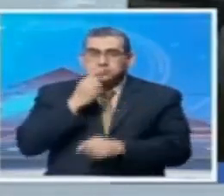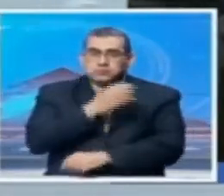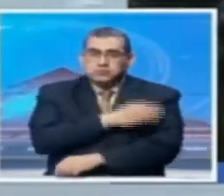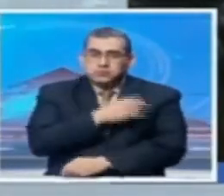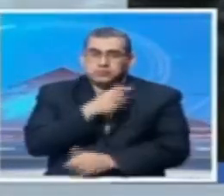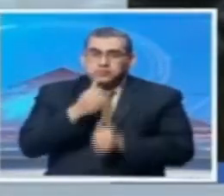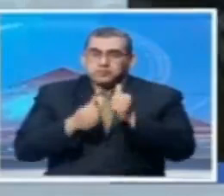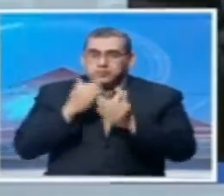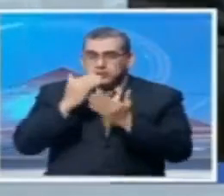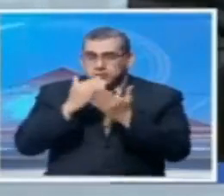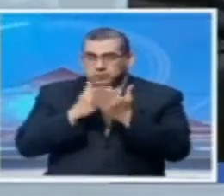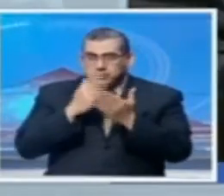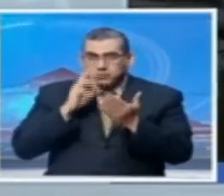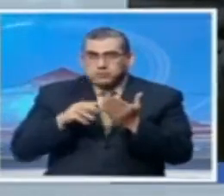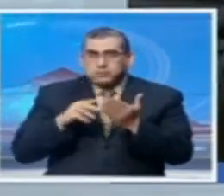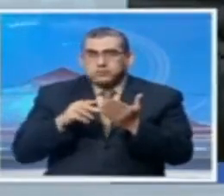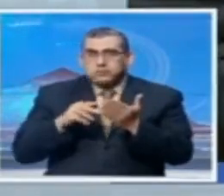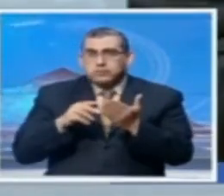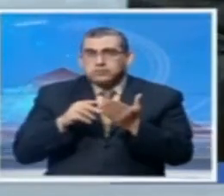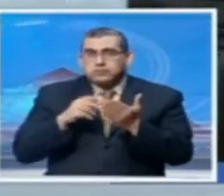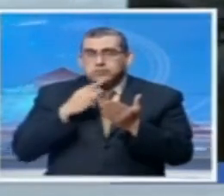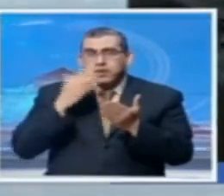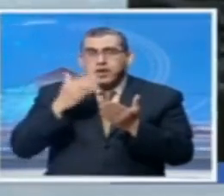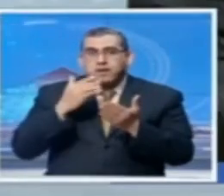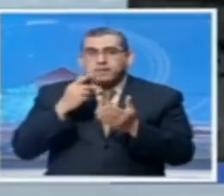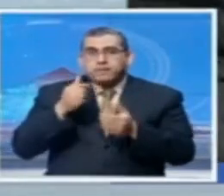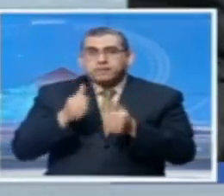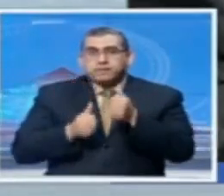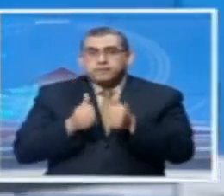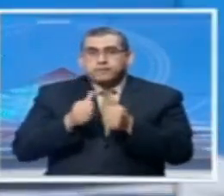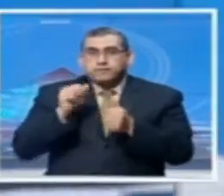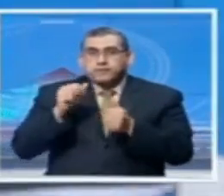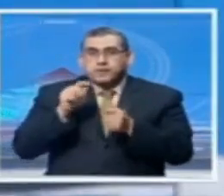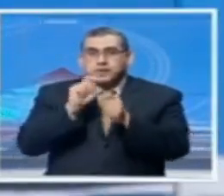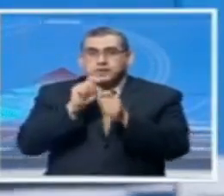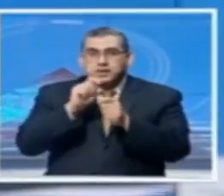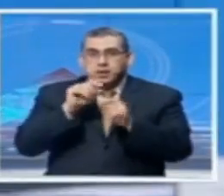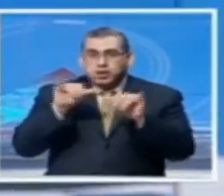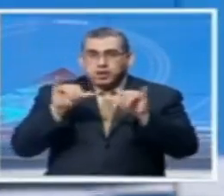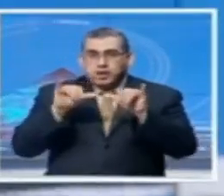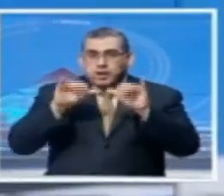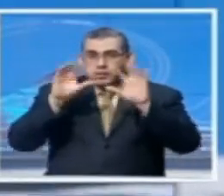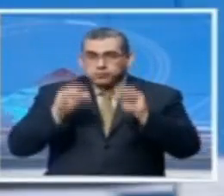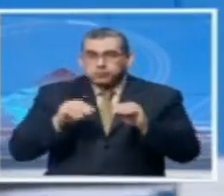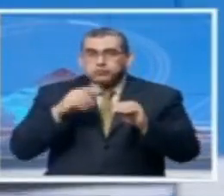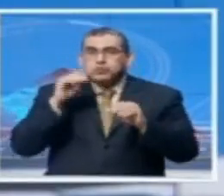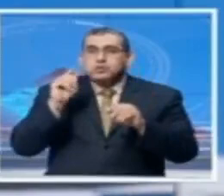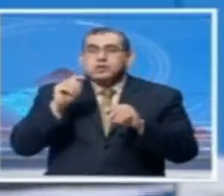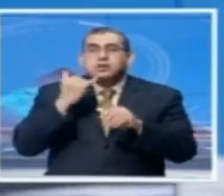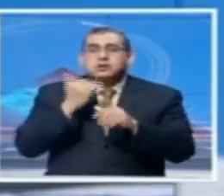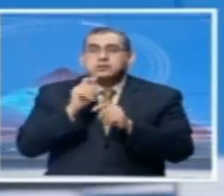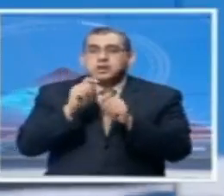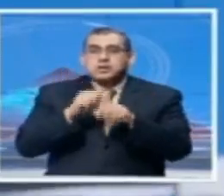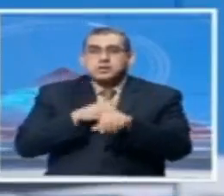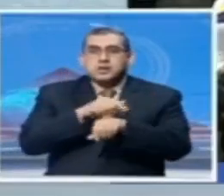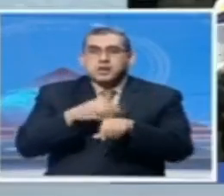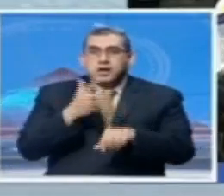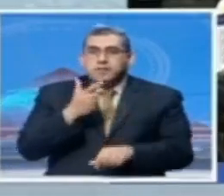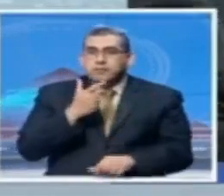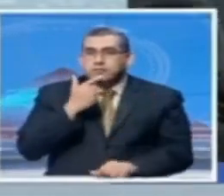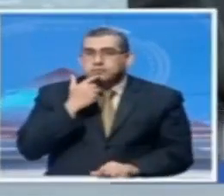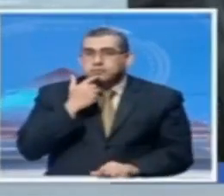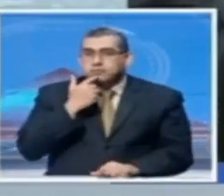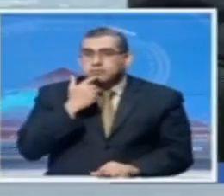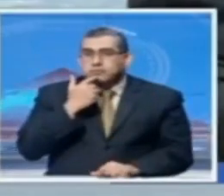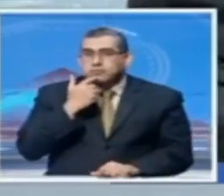الامتحان. كم استغرقت عملية إصلاح هذا العطل أستاذ سيد؟ يمكن